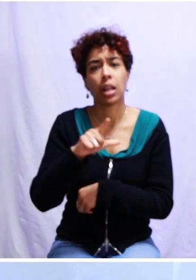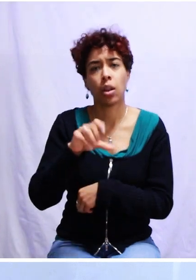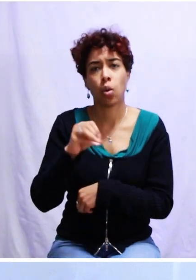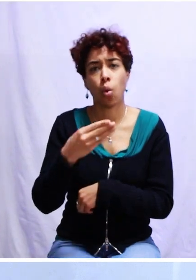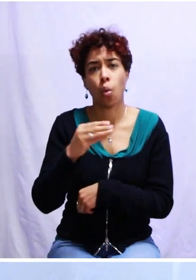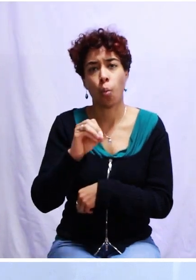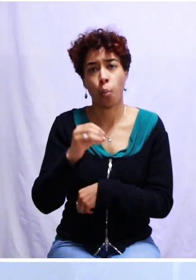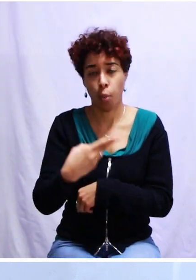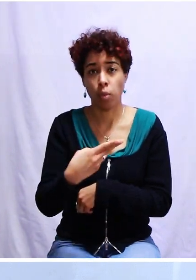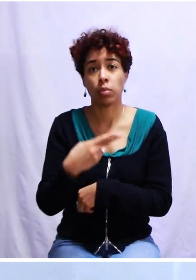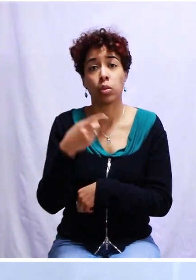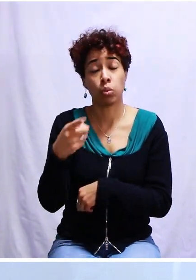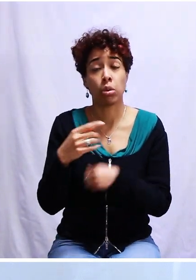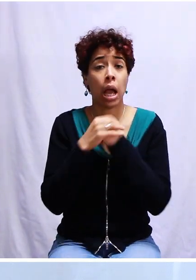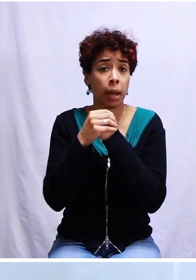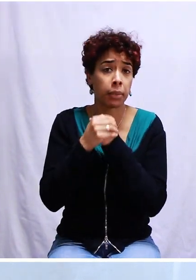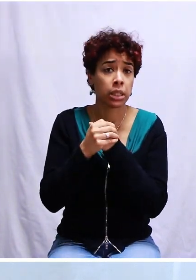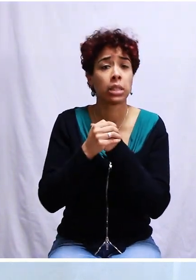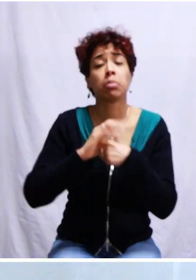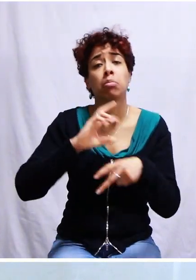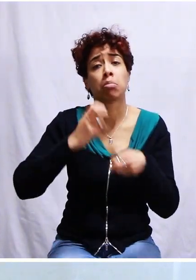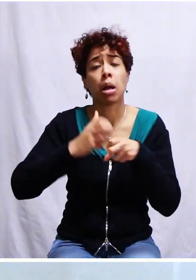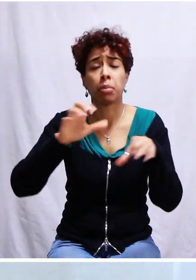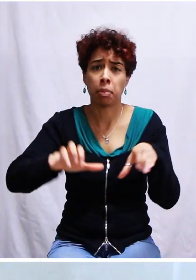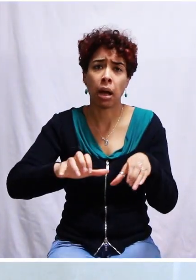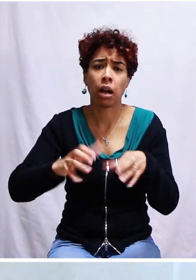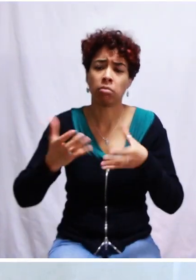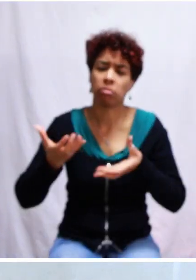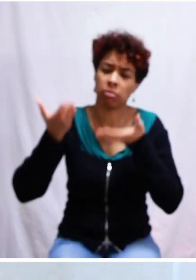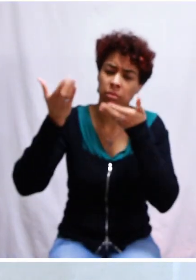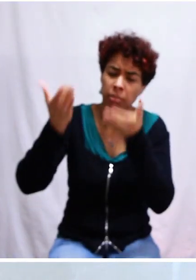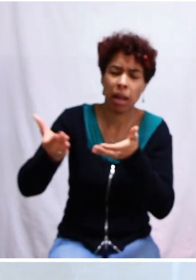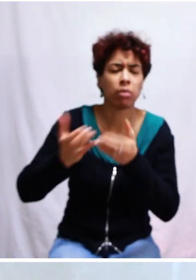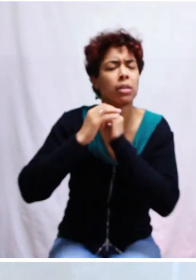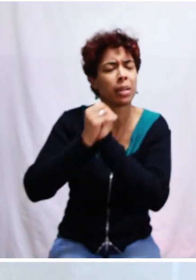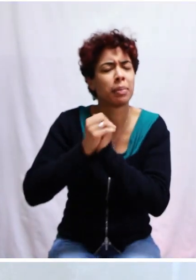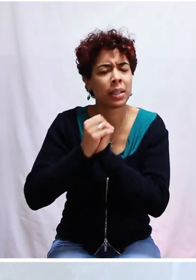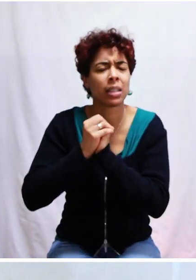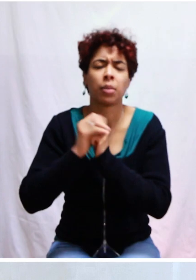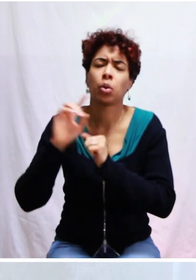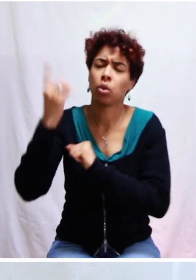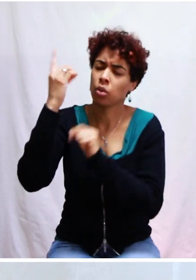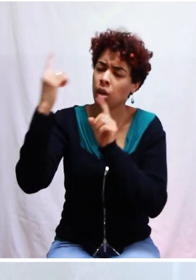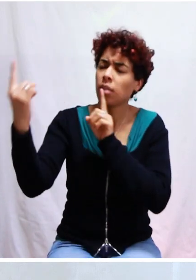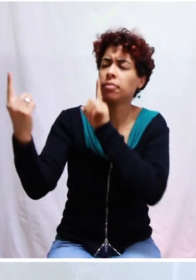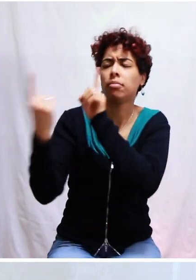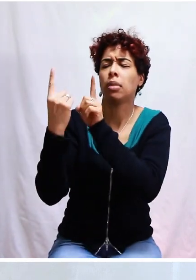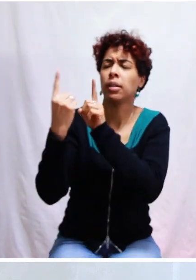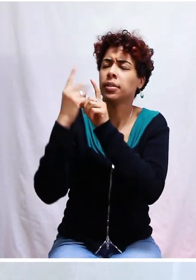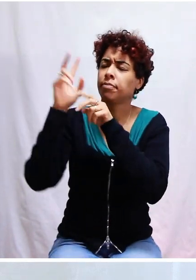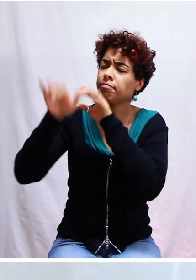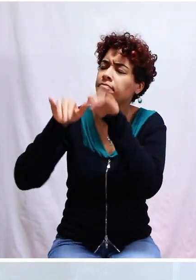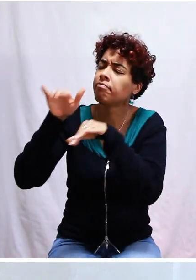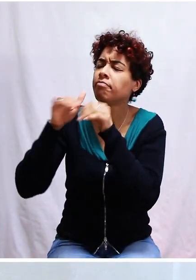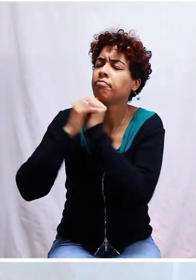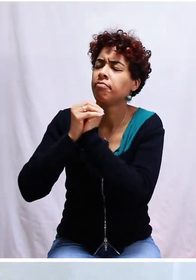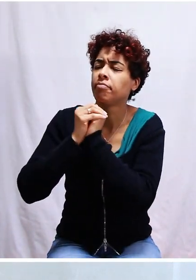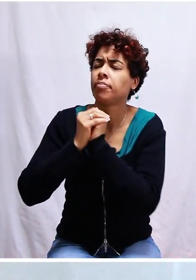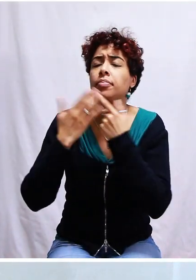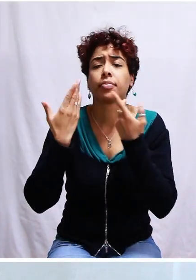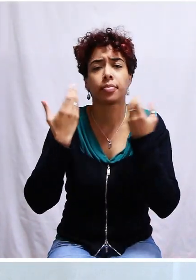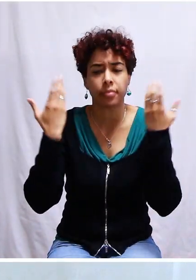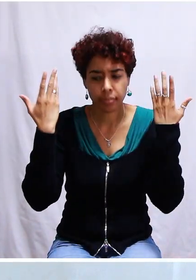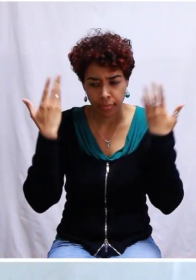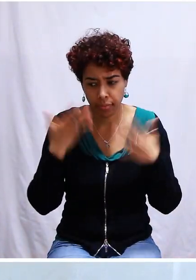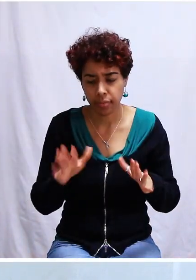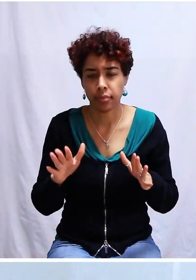a prié, a fait des holocaustes, nous dit la parole de Dieu, a cherché la face de Dieu. Et puis quand il a fini son temps